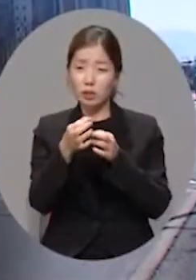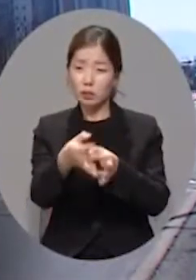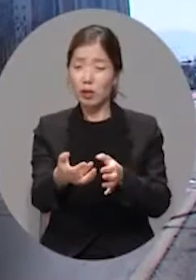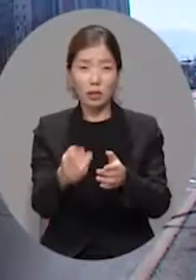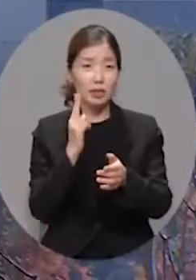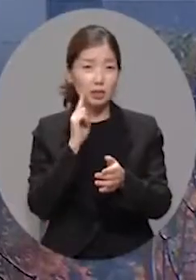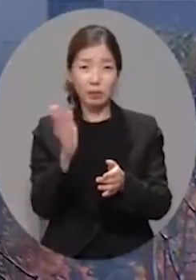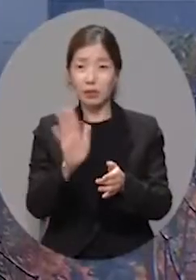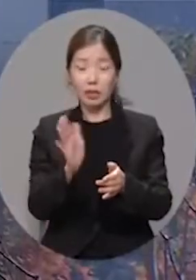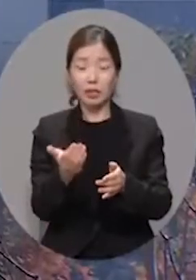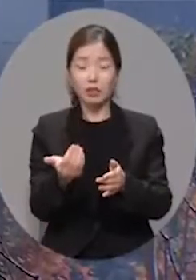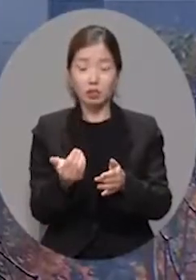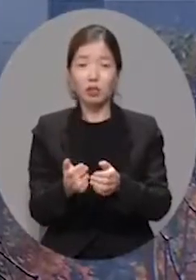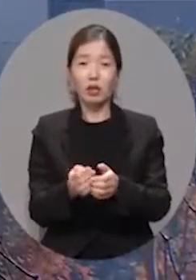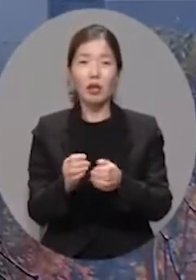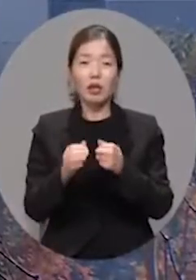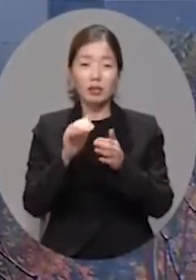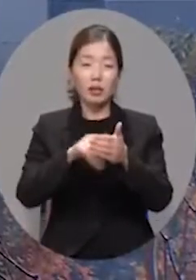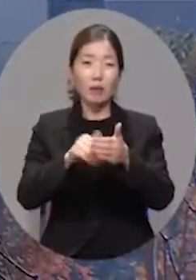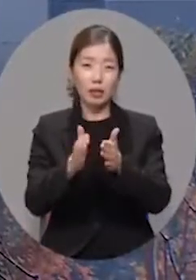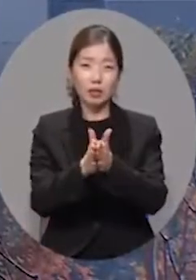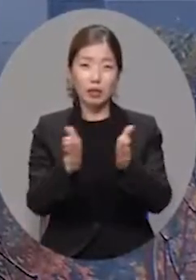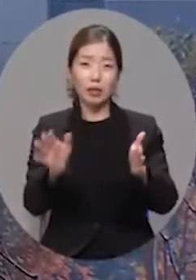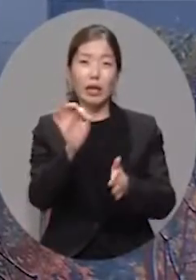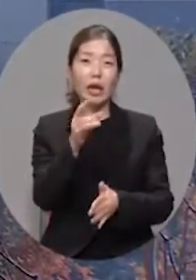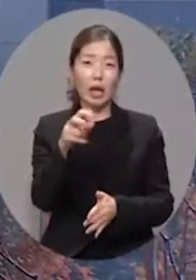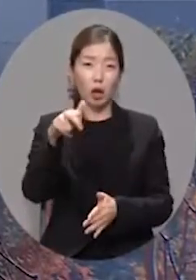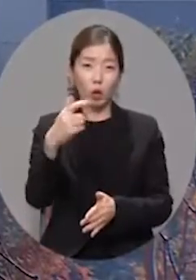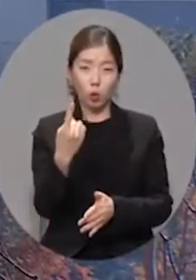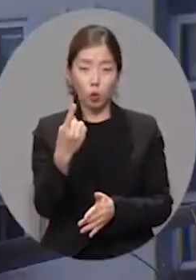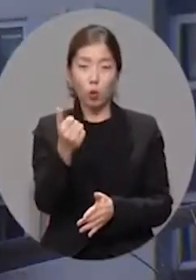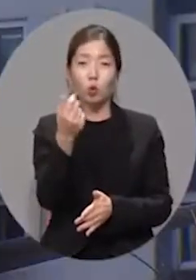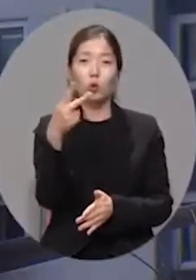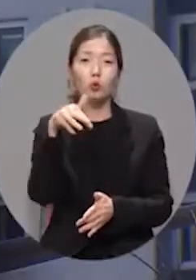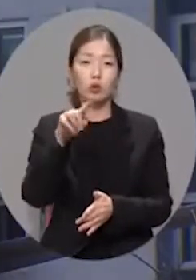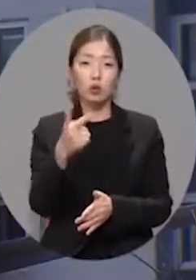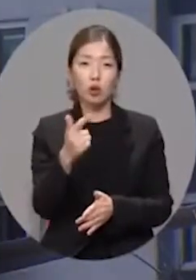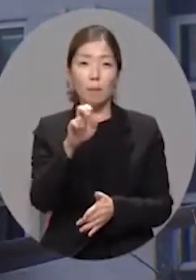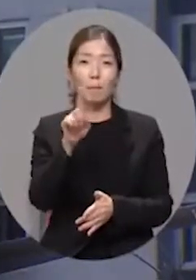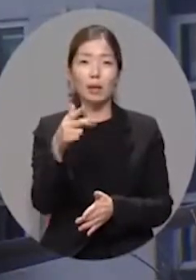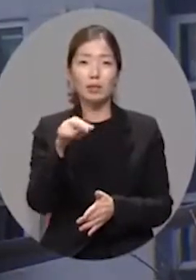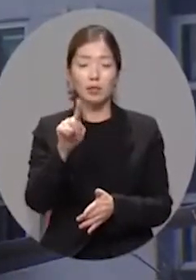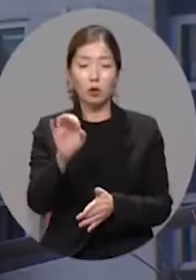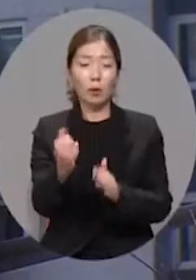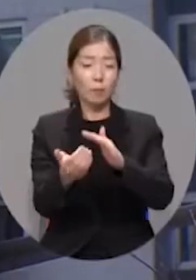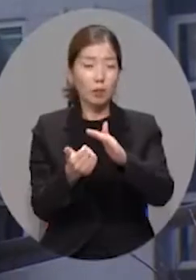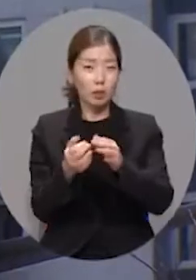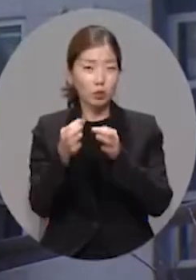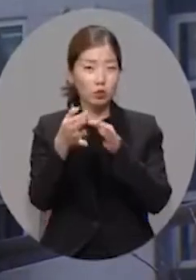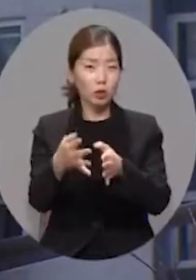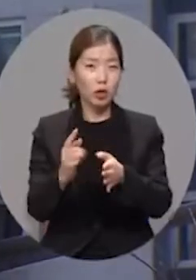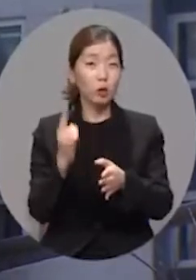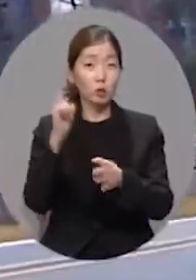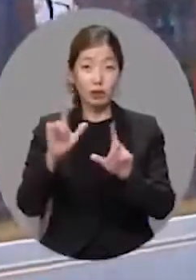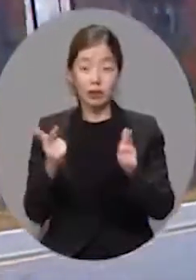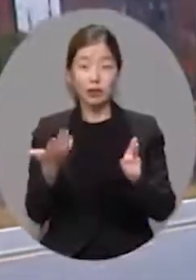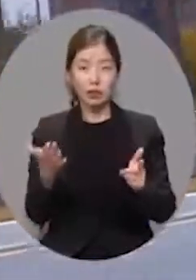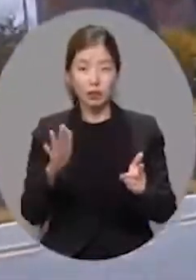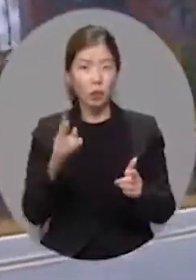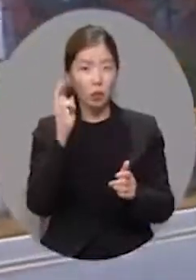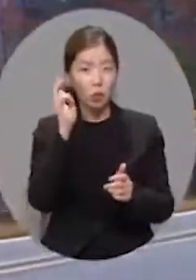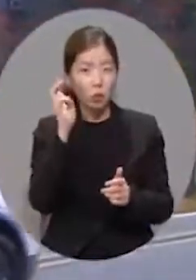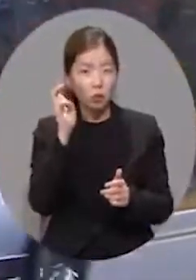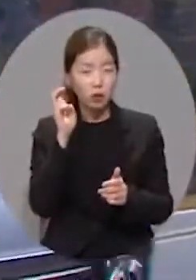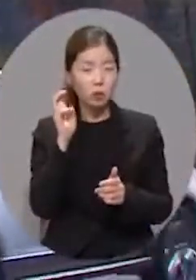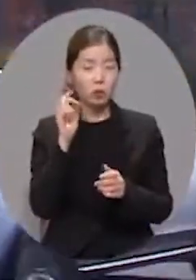않았던 2000년대 말 이미 개발이 시작된 에코시티와 효천, 만성지구는 사전 투기 가능성이 높지 않지만 혹시